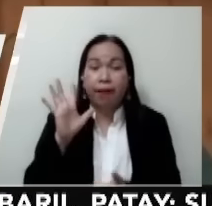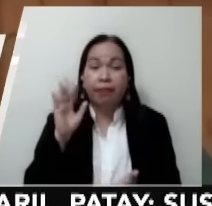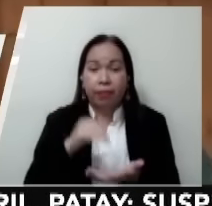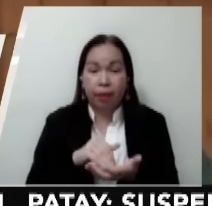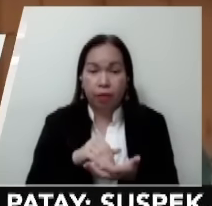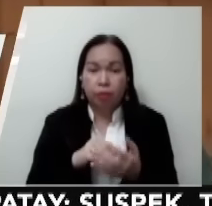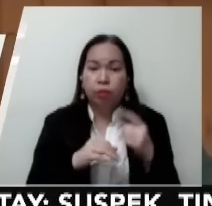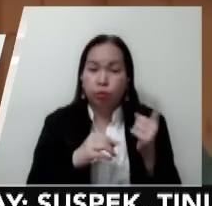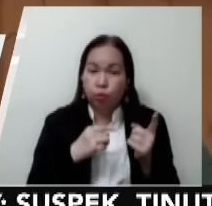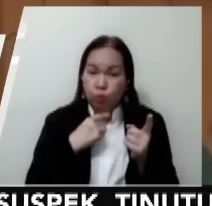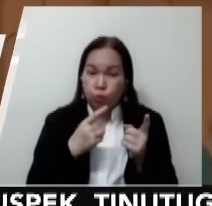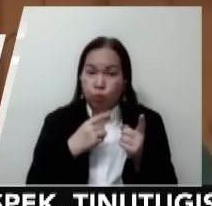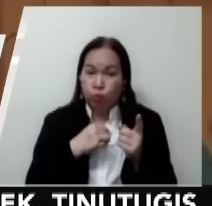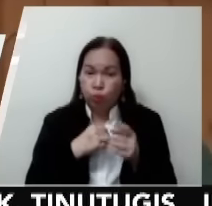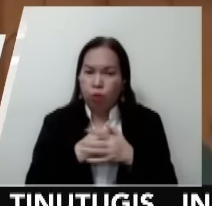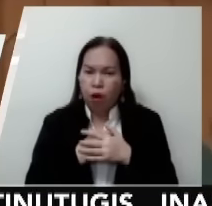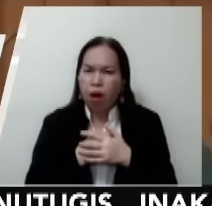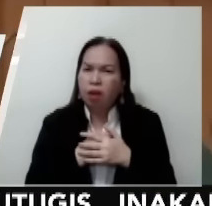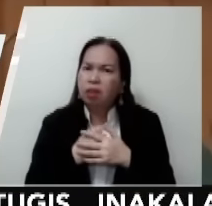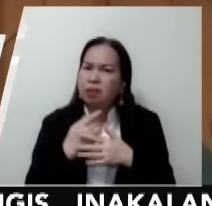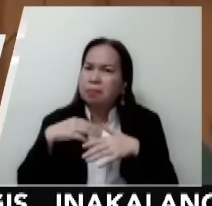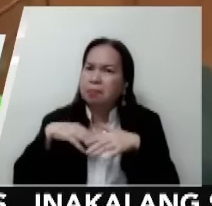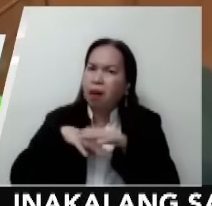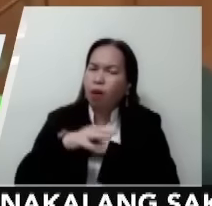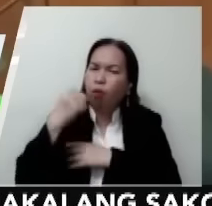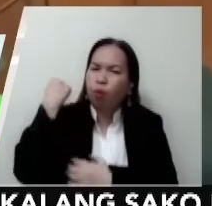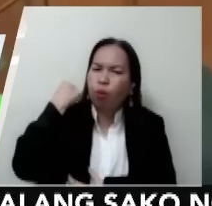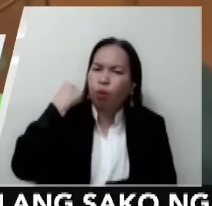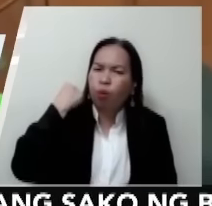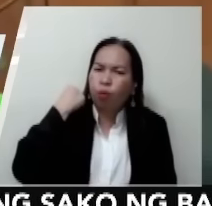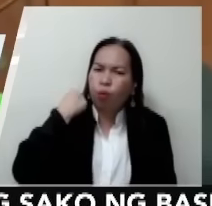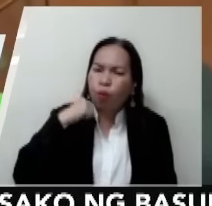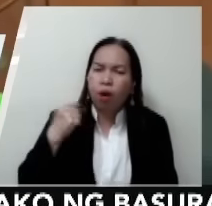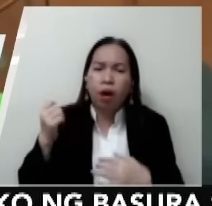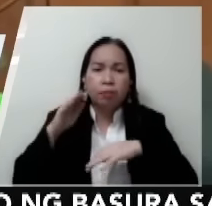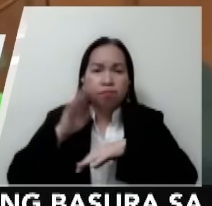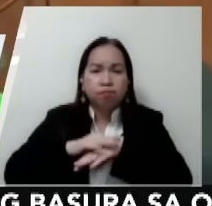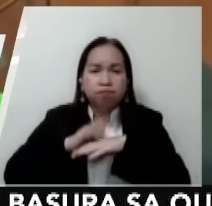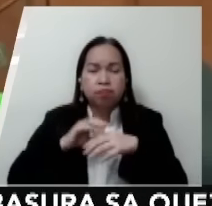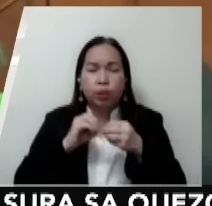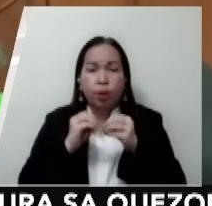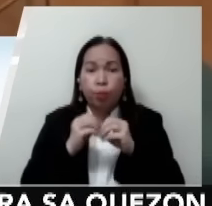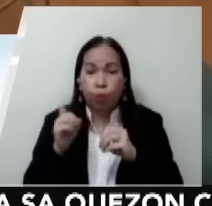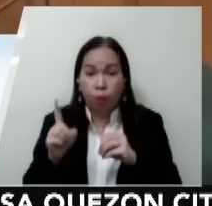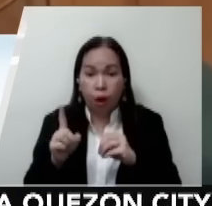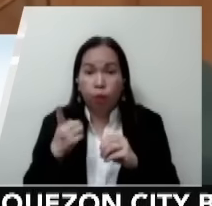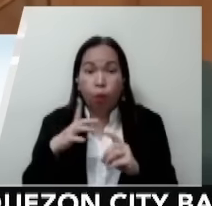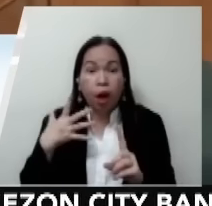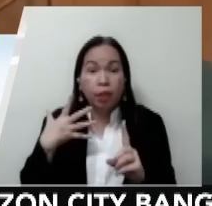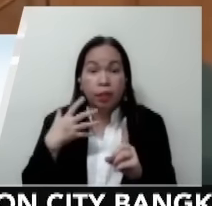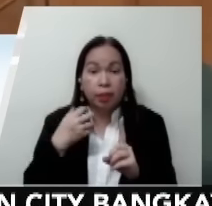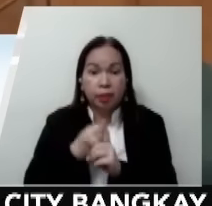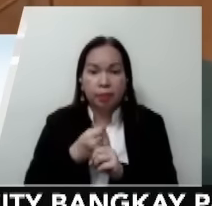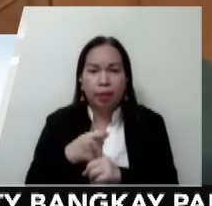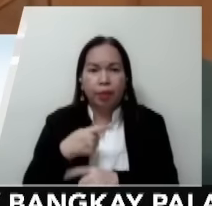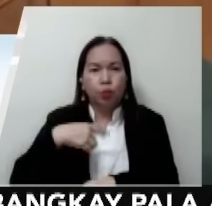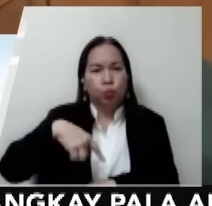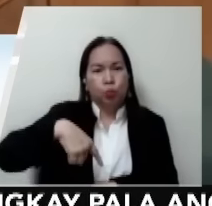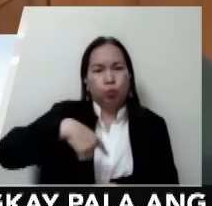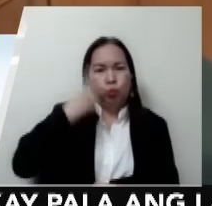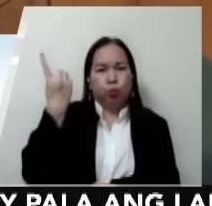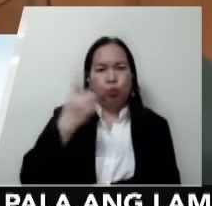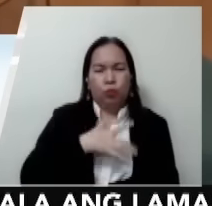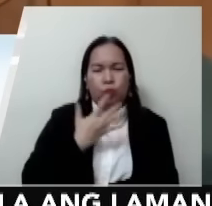sa prohibited zone kasi alert level 1 pa tayo sa Mayon. Ang impact na ginawa nila dyan, insulto yan sa probinsya. Kaya